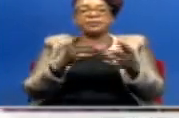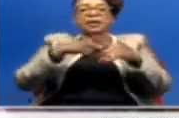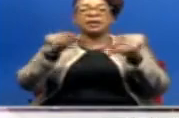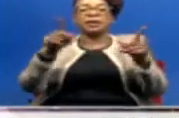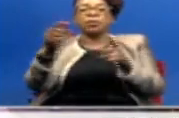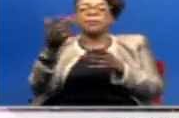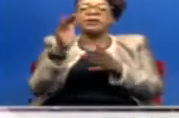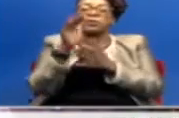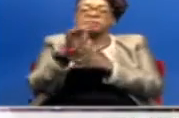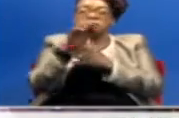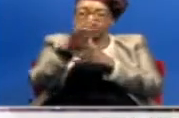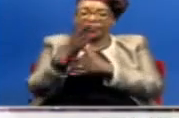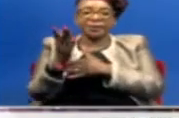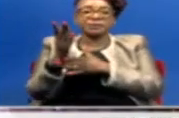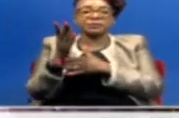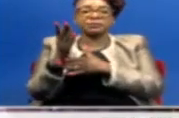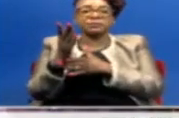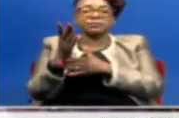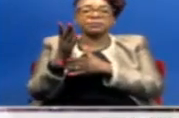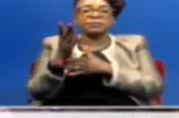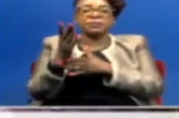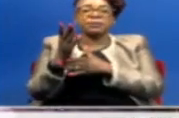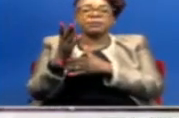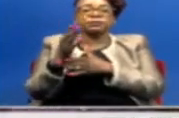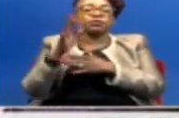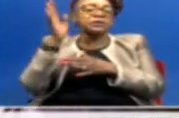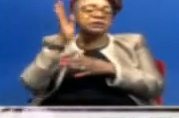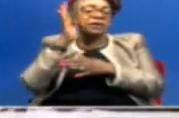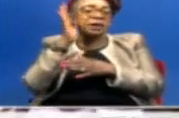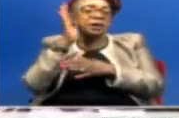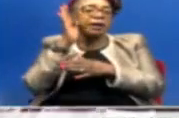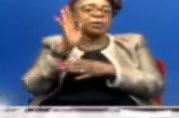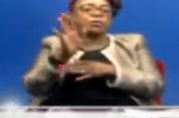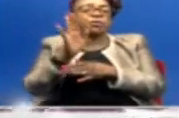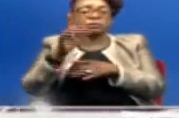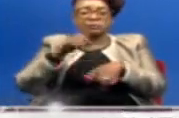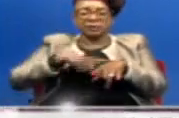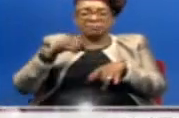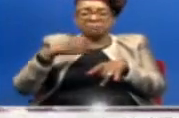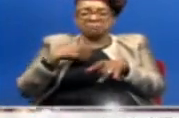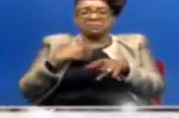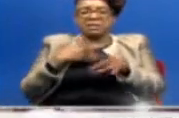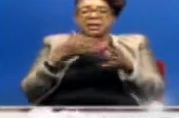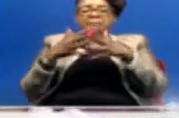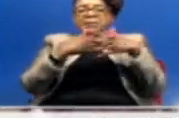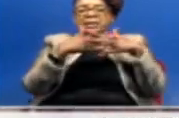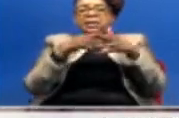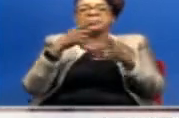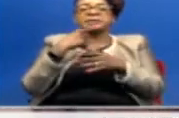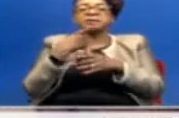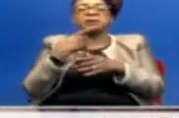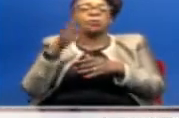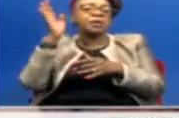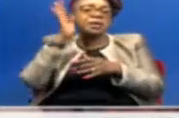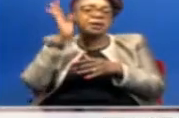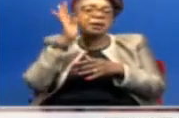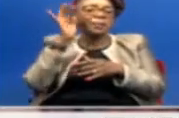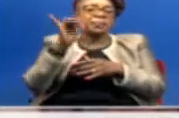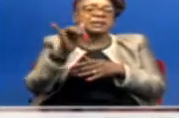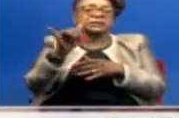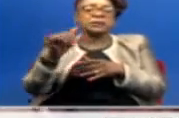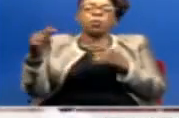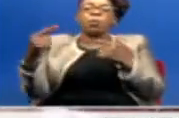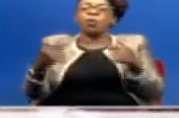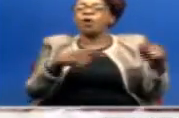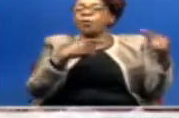moja, ya kwamba tunasikia huko kwenu, unajua nikiwa huko Ulaya, wananiambia tunasikia huko kwenu ni mahali ya vita, na ni mahali